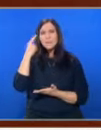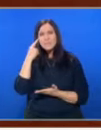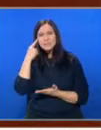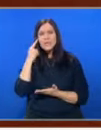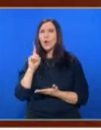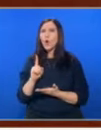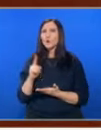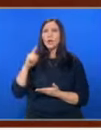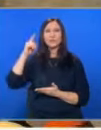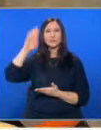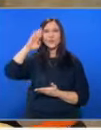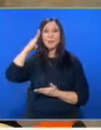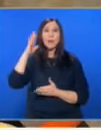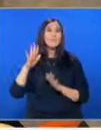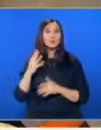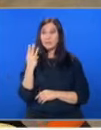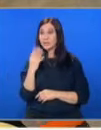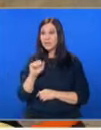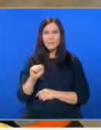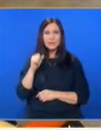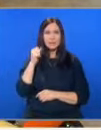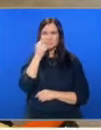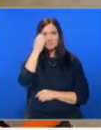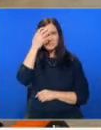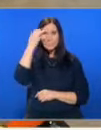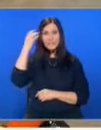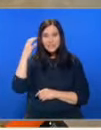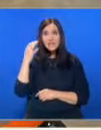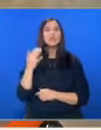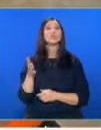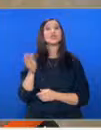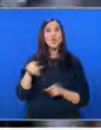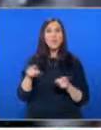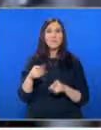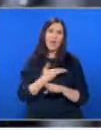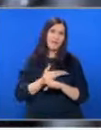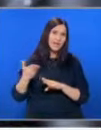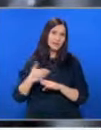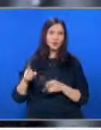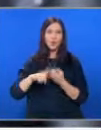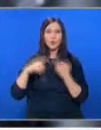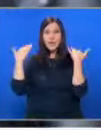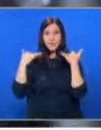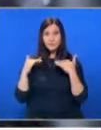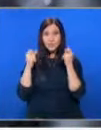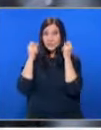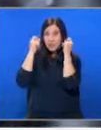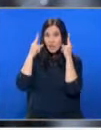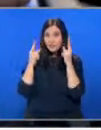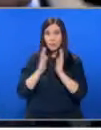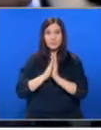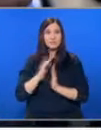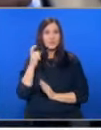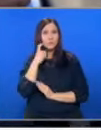служебен премиер, може би и трите партии са мислили, че ще управляват вечно. Корнелия Нинова, изненадана от призива